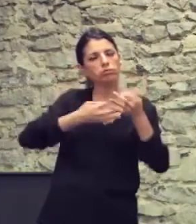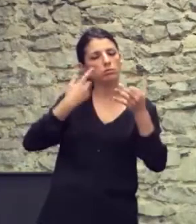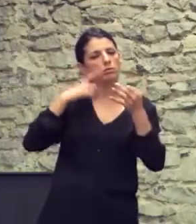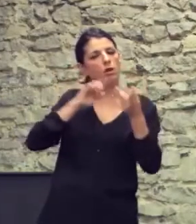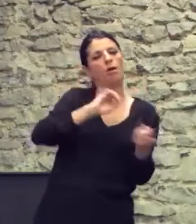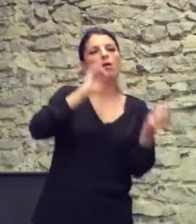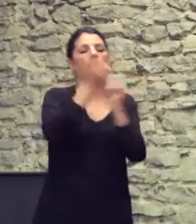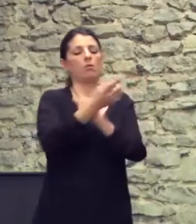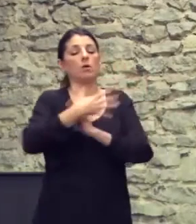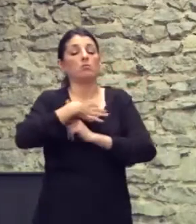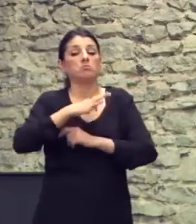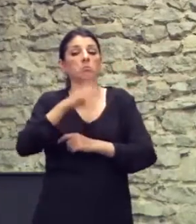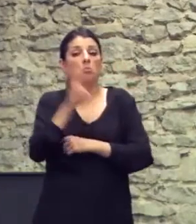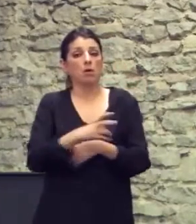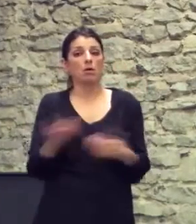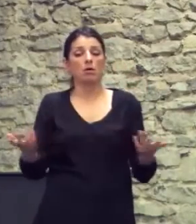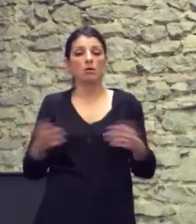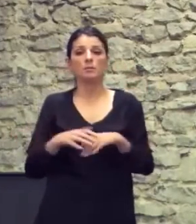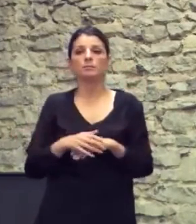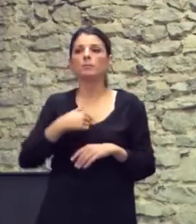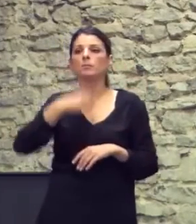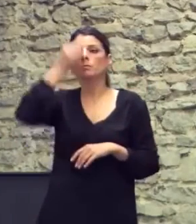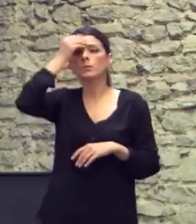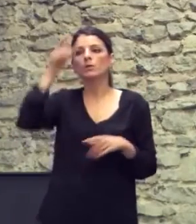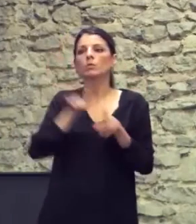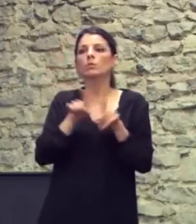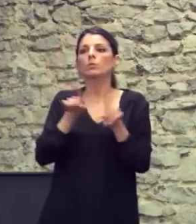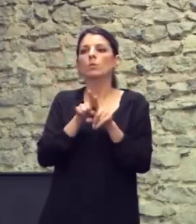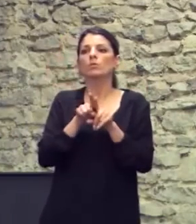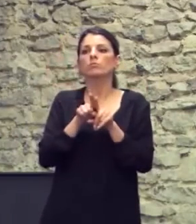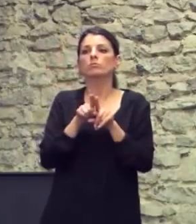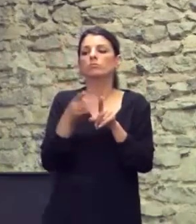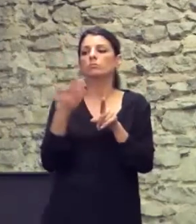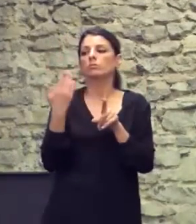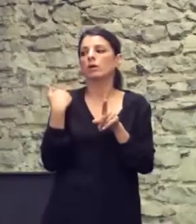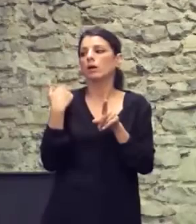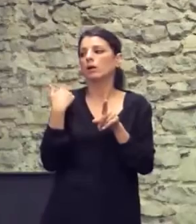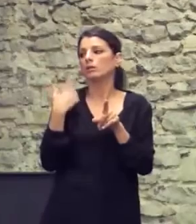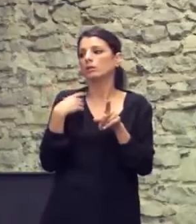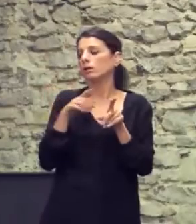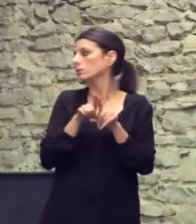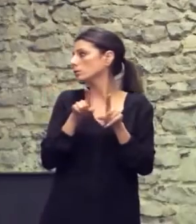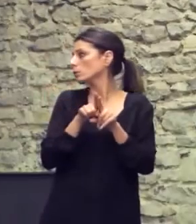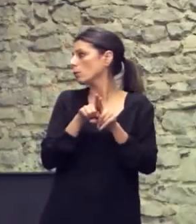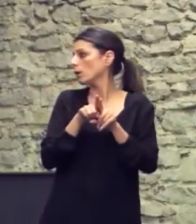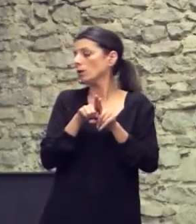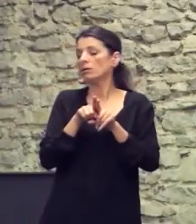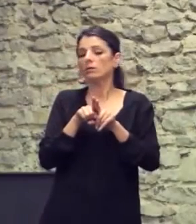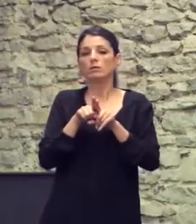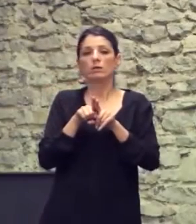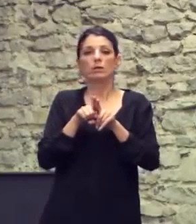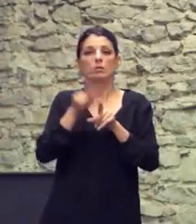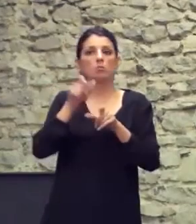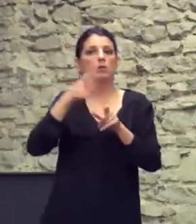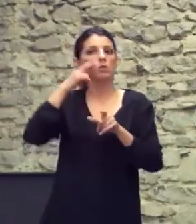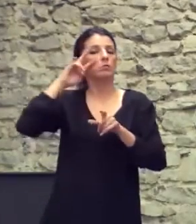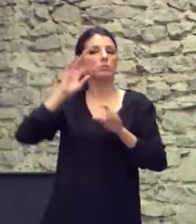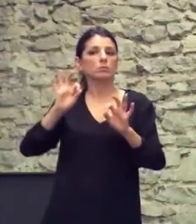usten zaituzten nire benetako idoloarekin, bestea idoloa zen, baina hau da, ja, de traka.